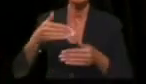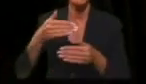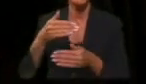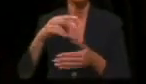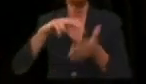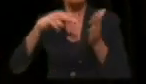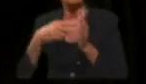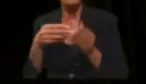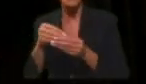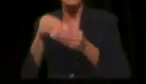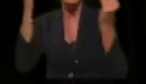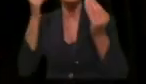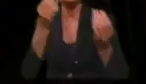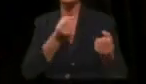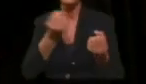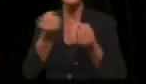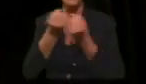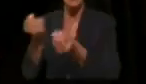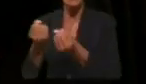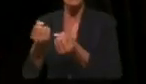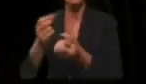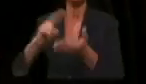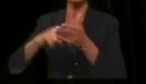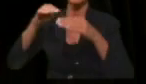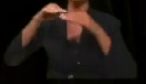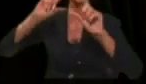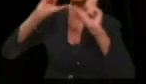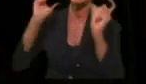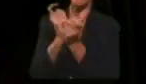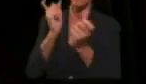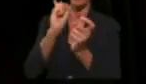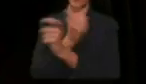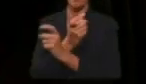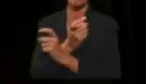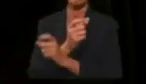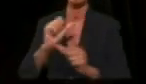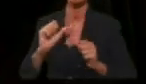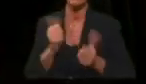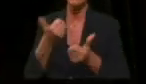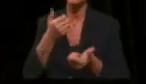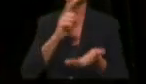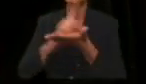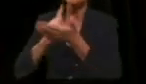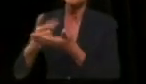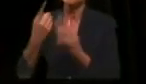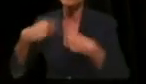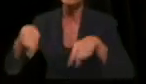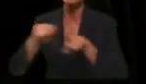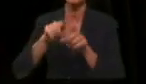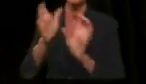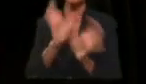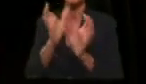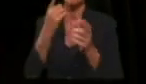rozwój transportu na poziomie całego kraju, tak żeby inwestycje mogły być realizowane w sposób